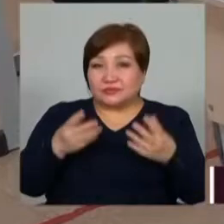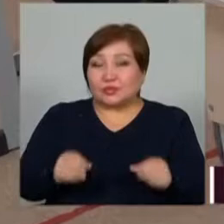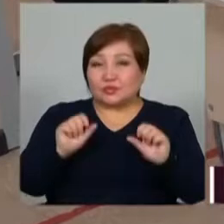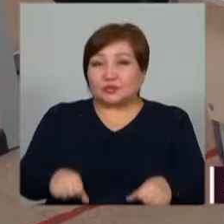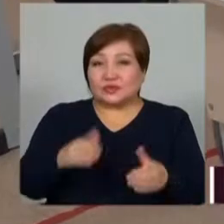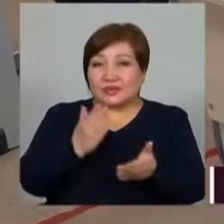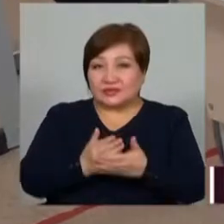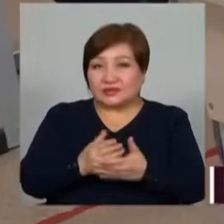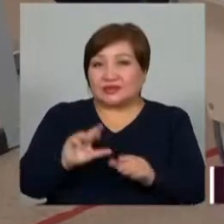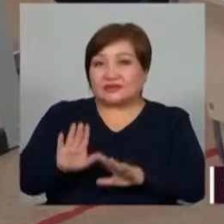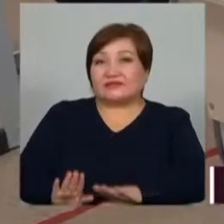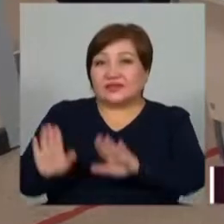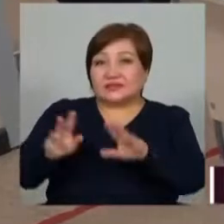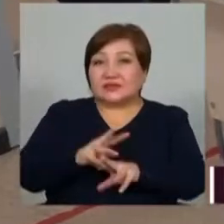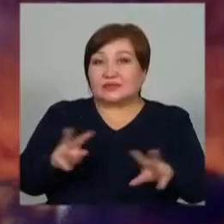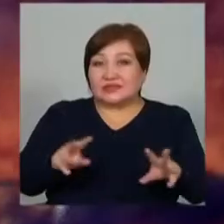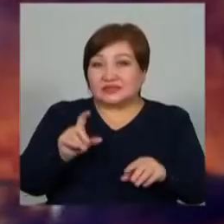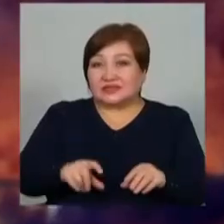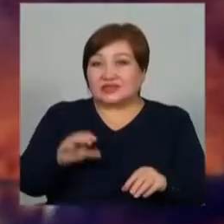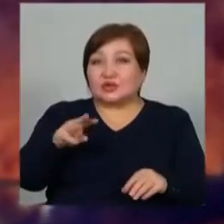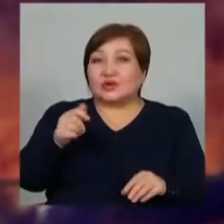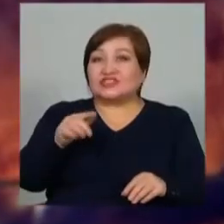Ералы Тоғжанов.